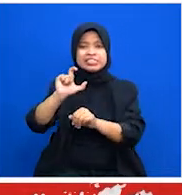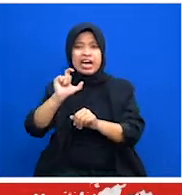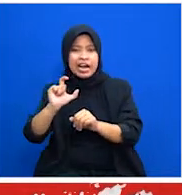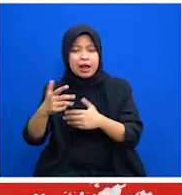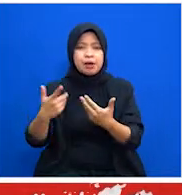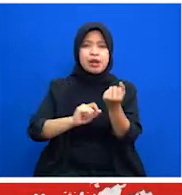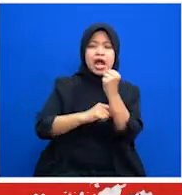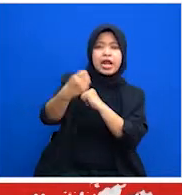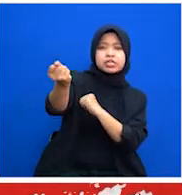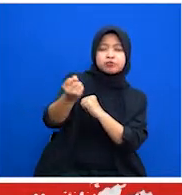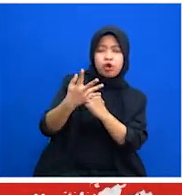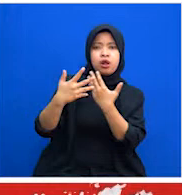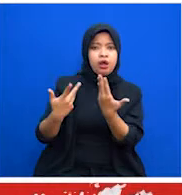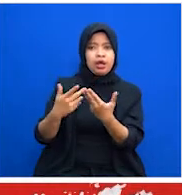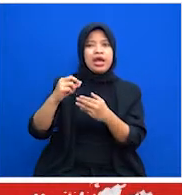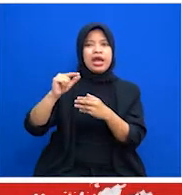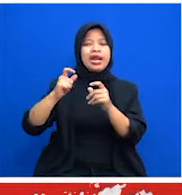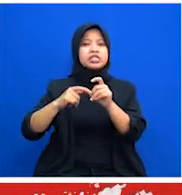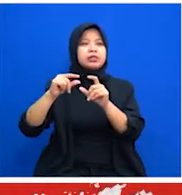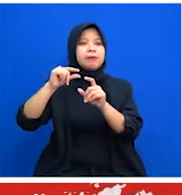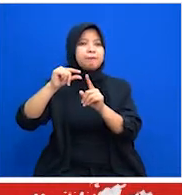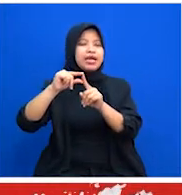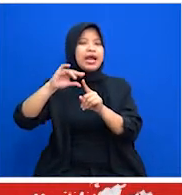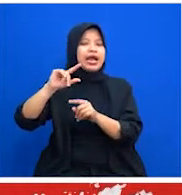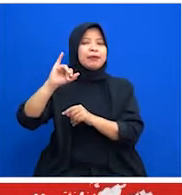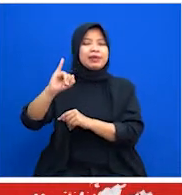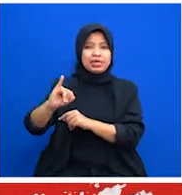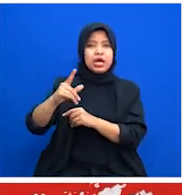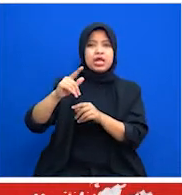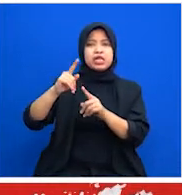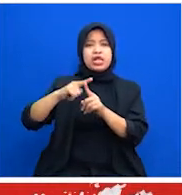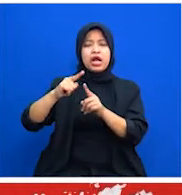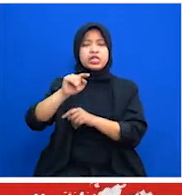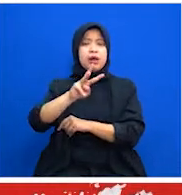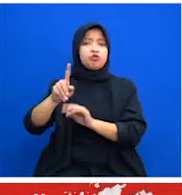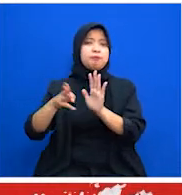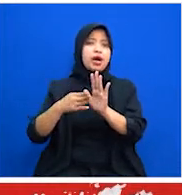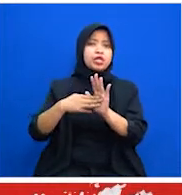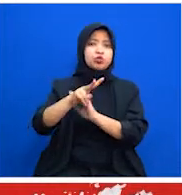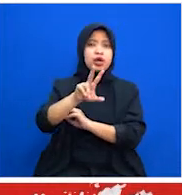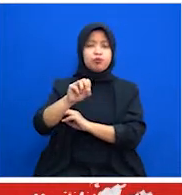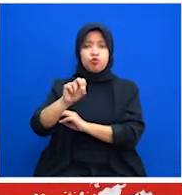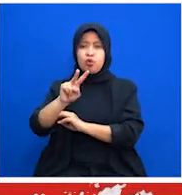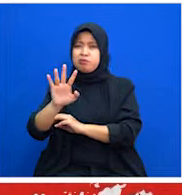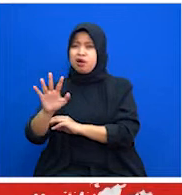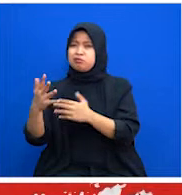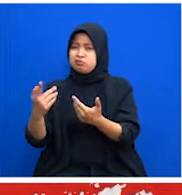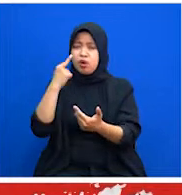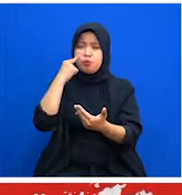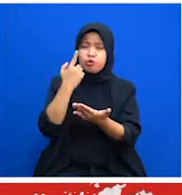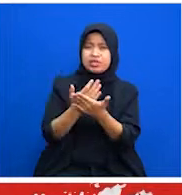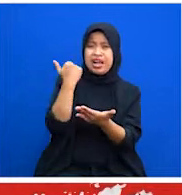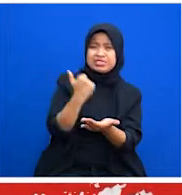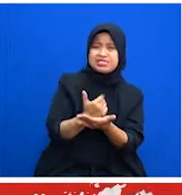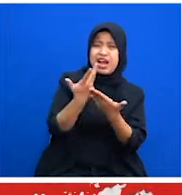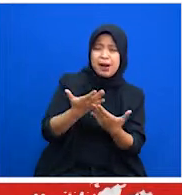and response program atau sbrp akan berakhir pada 31-03-2018 Pak tanya